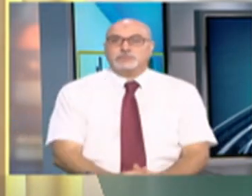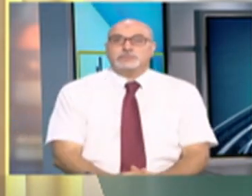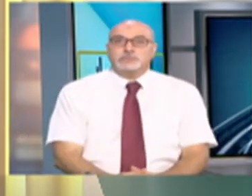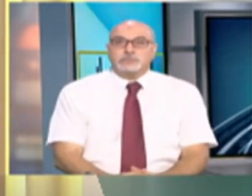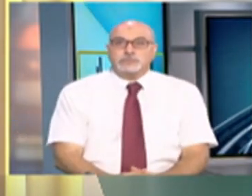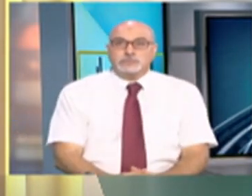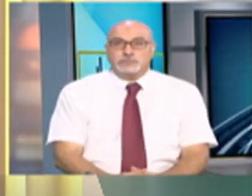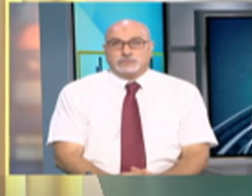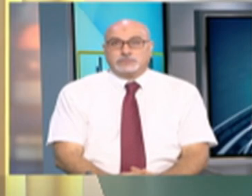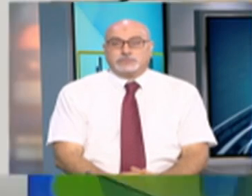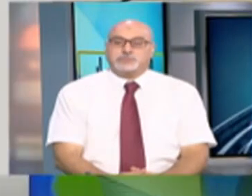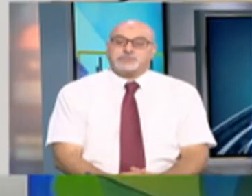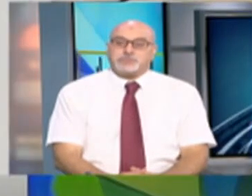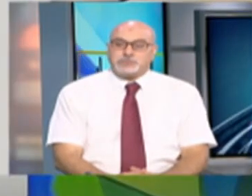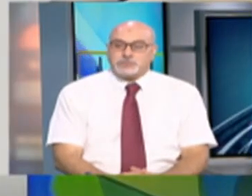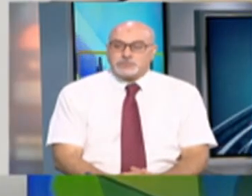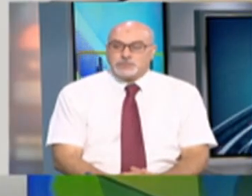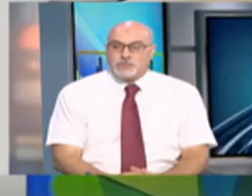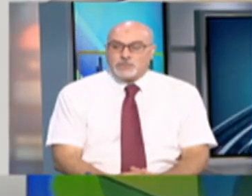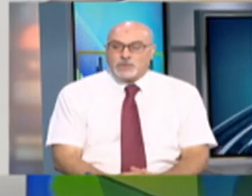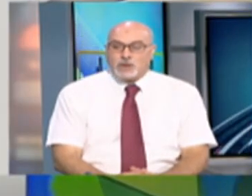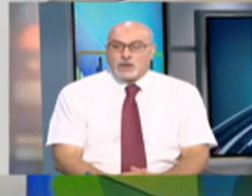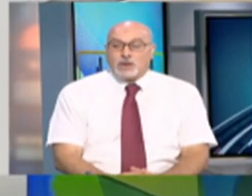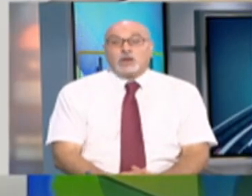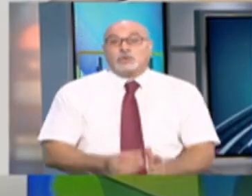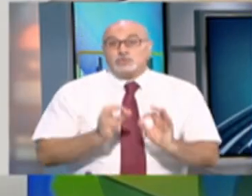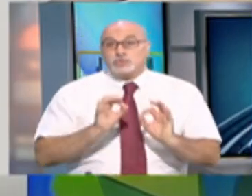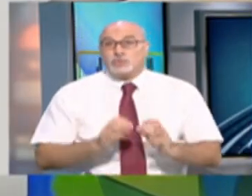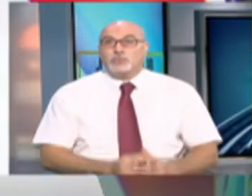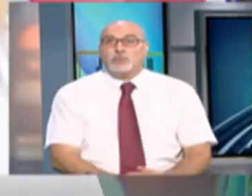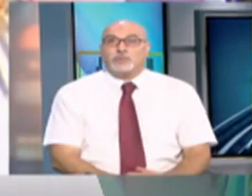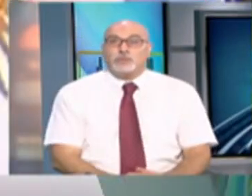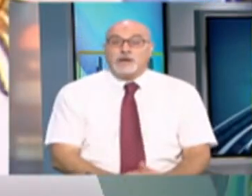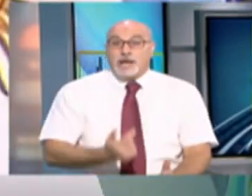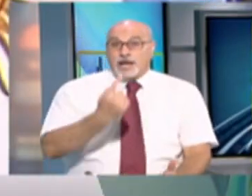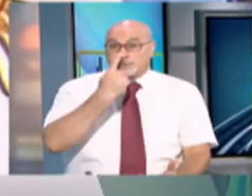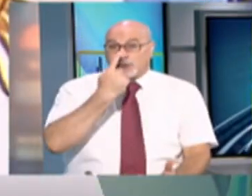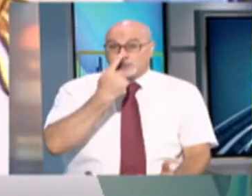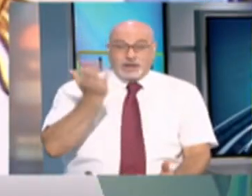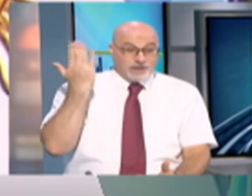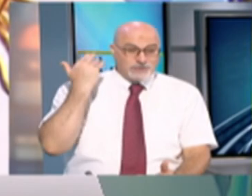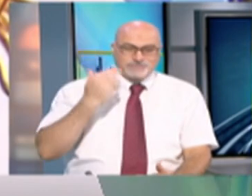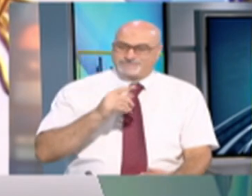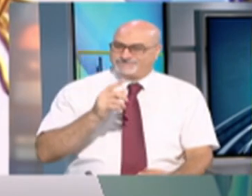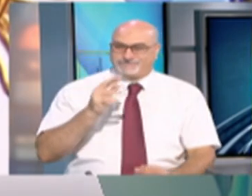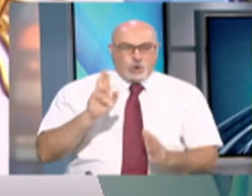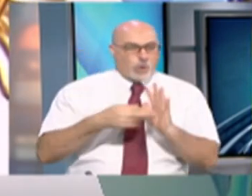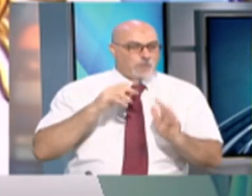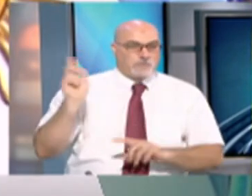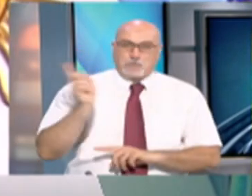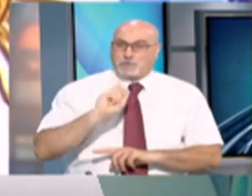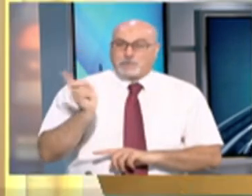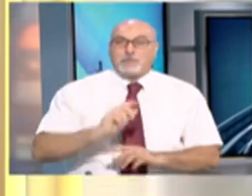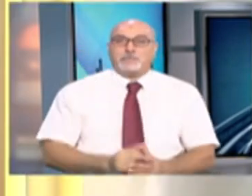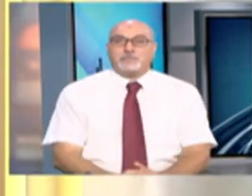وليس من قبيل الصدفة أن تعيد مثل هذه التجاذبات إلى الأذهان وإلى